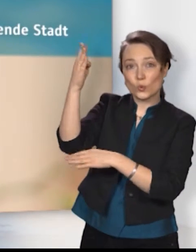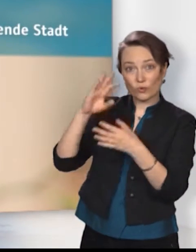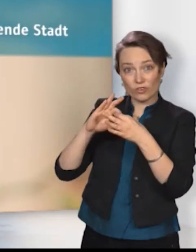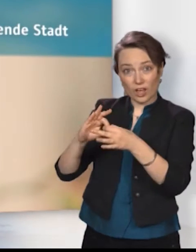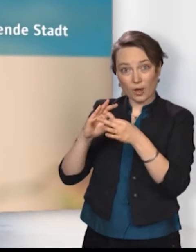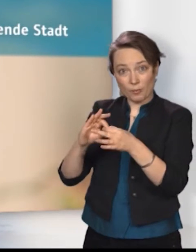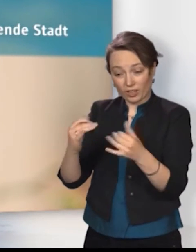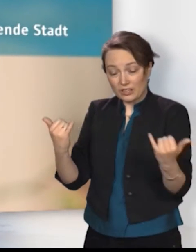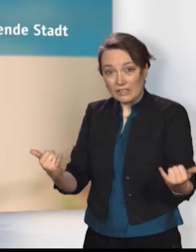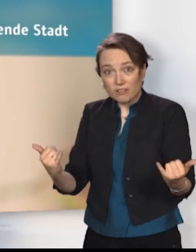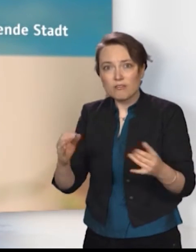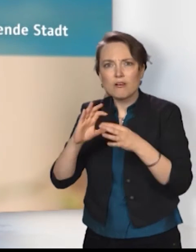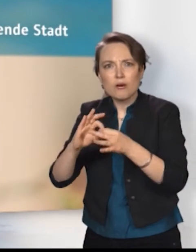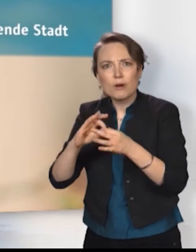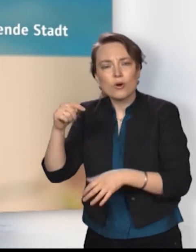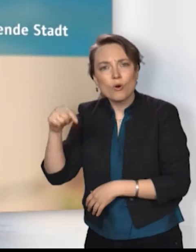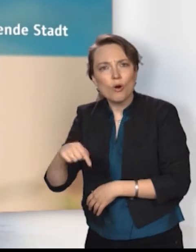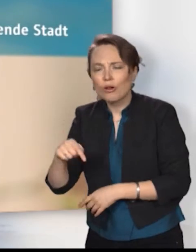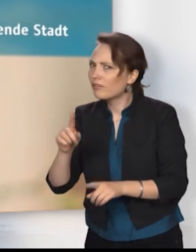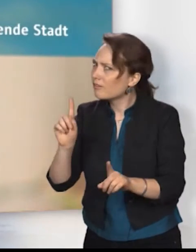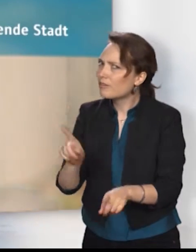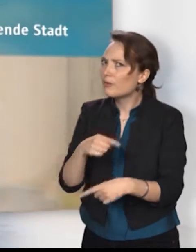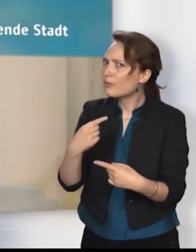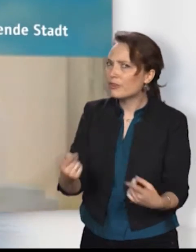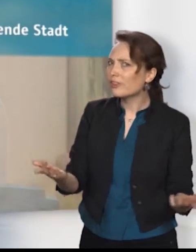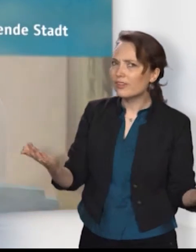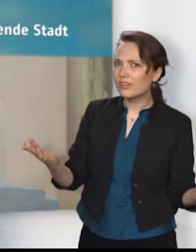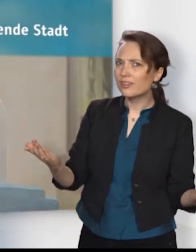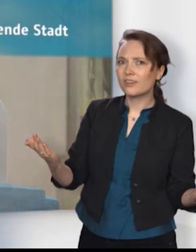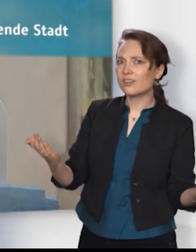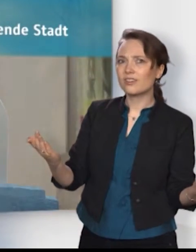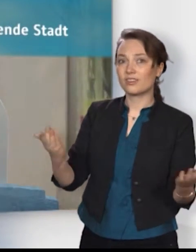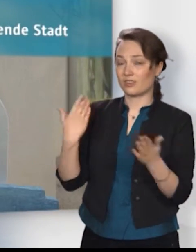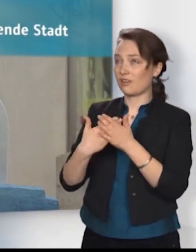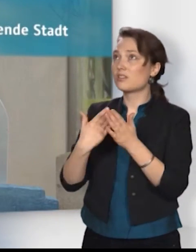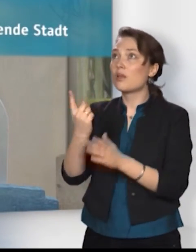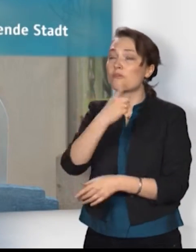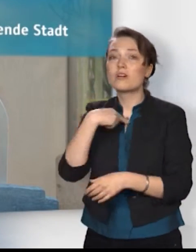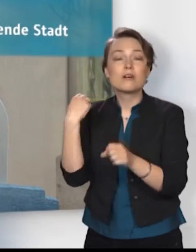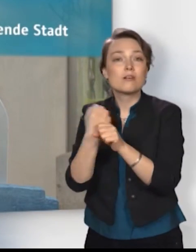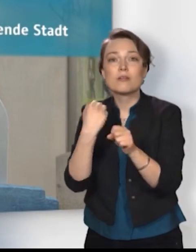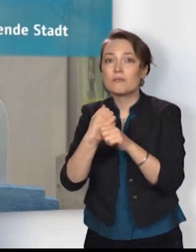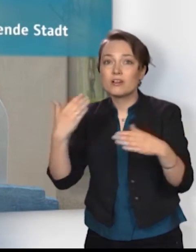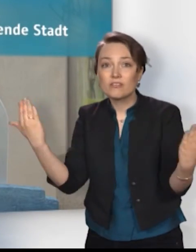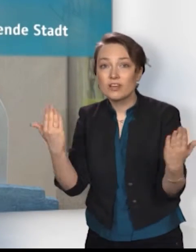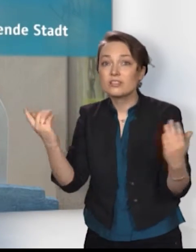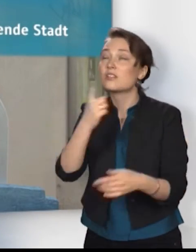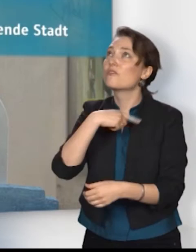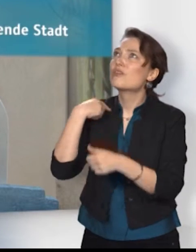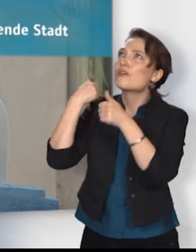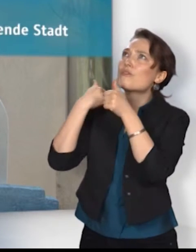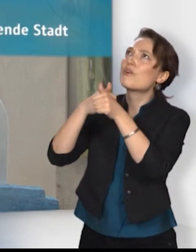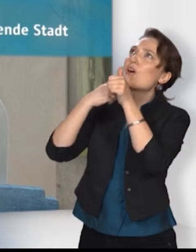Unsere Zukunft hängt nicht von hier und heute ab. Und so folgen wir